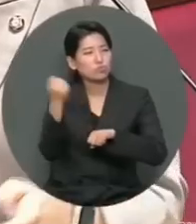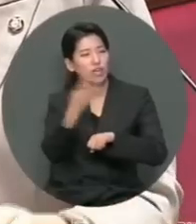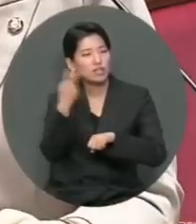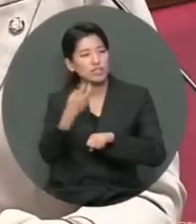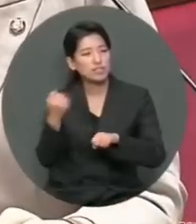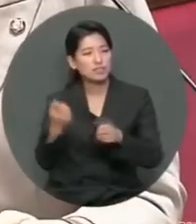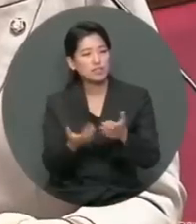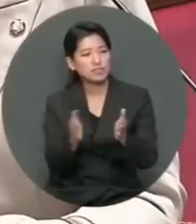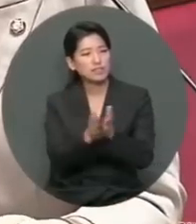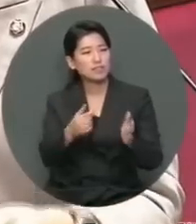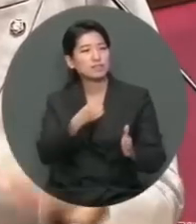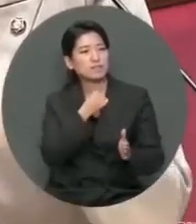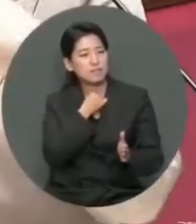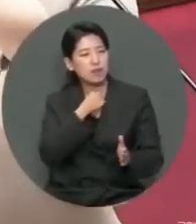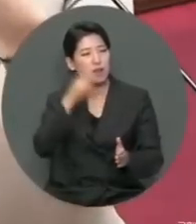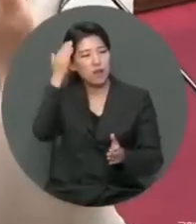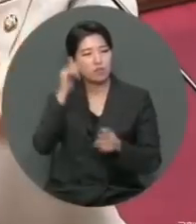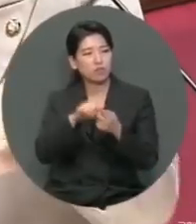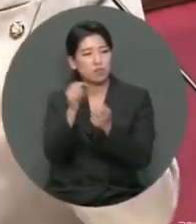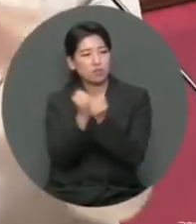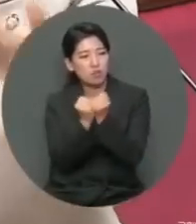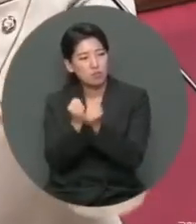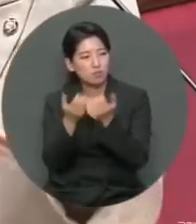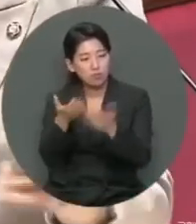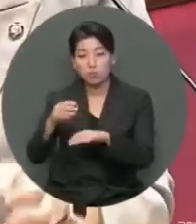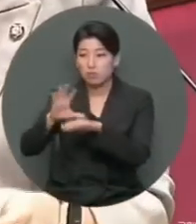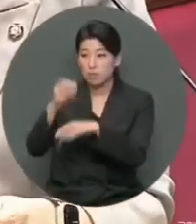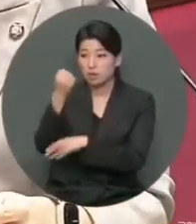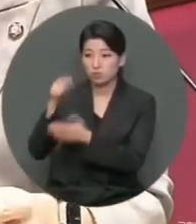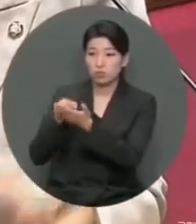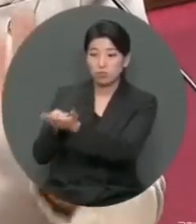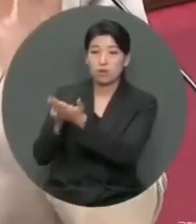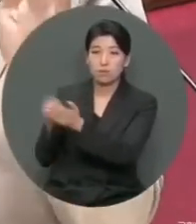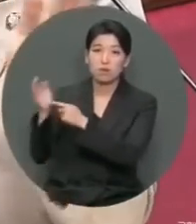한국에 대해서도 설명을 계속해 나가겠다. 이런 언론에 대한 발신이